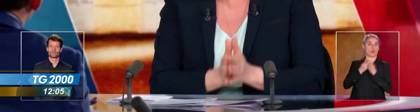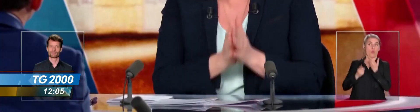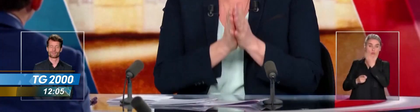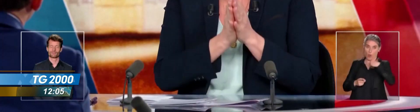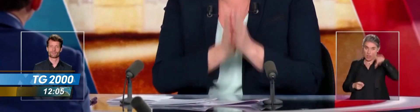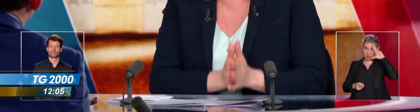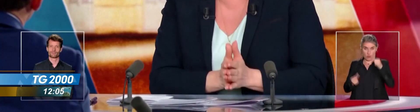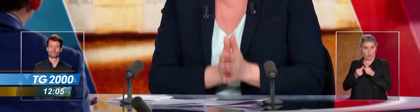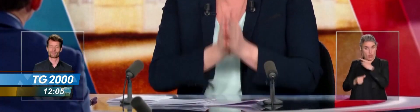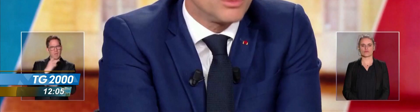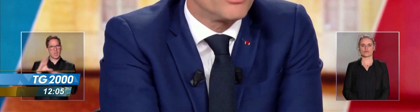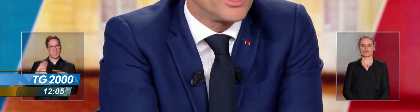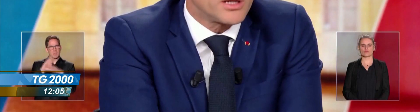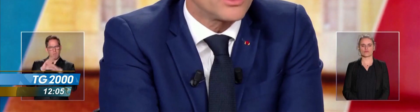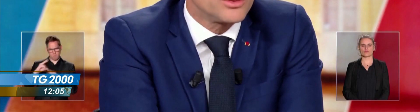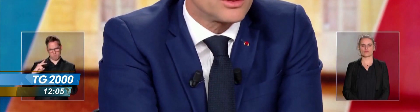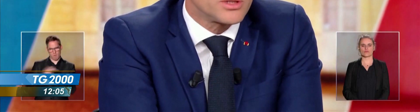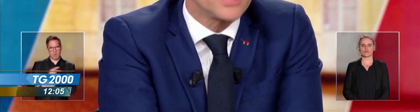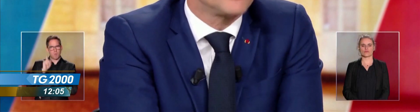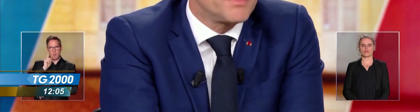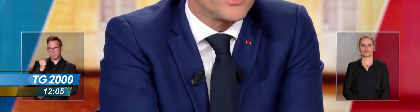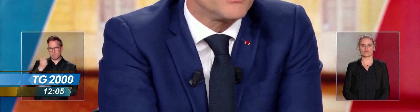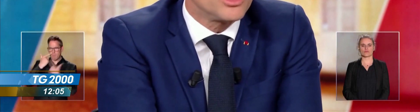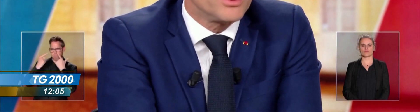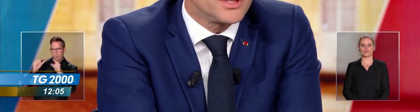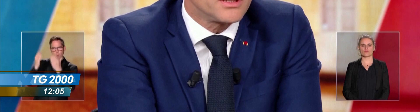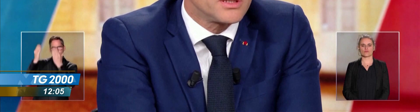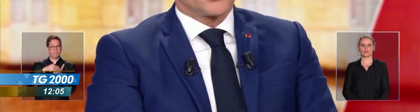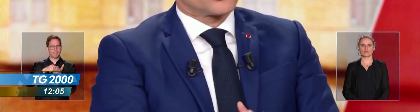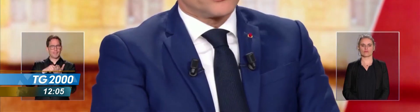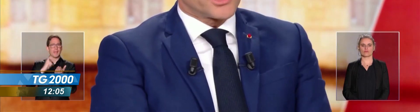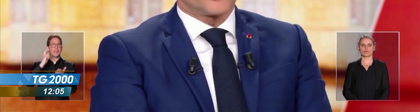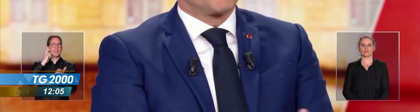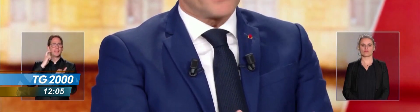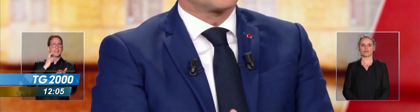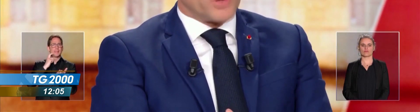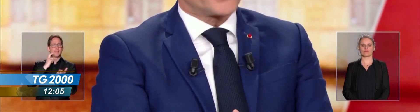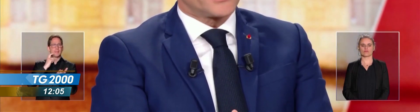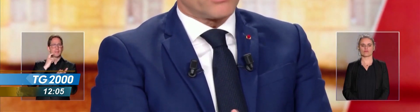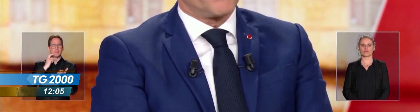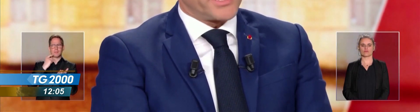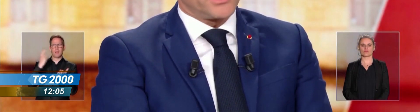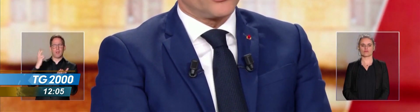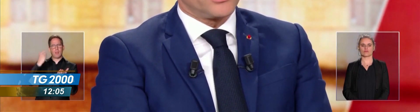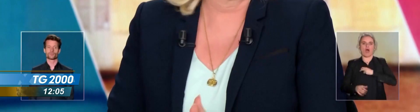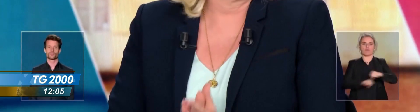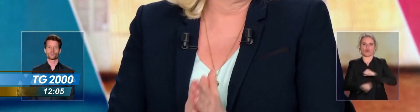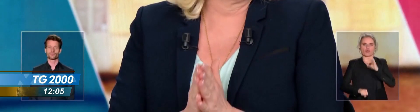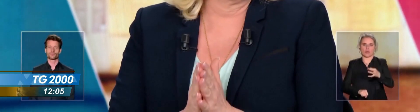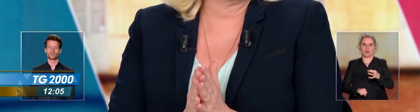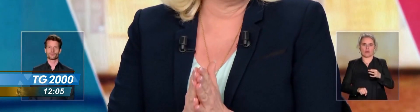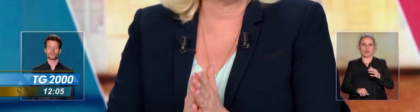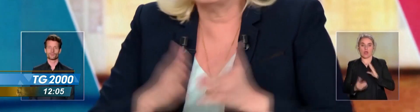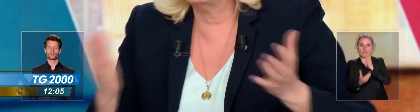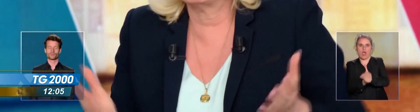il presidente uscente ha convinto di più della sfida guide macro nel martirio subito all'attacco sull'ecologia e sull'europa e primi scontri sul potere